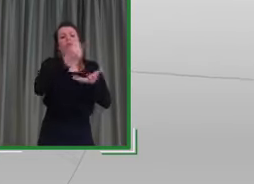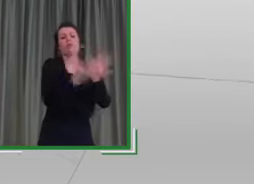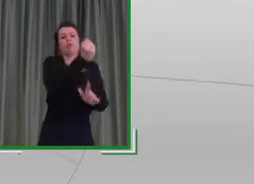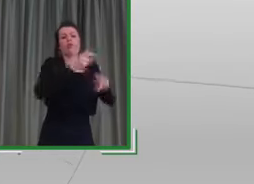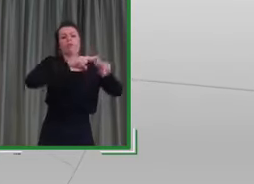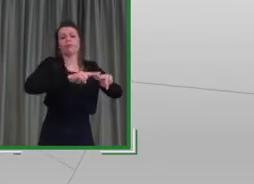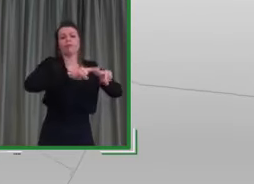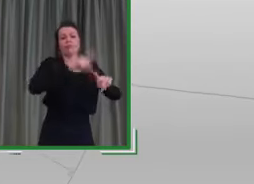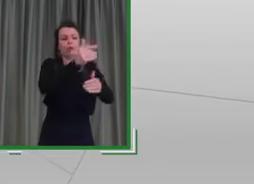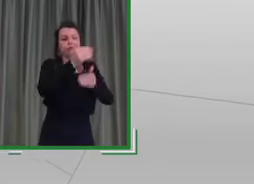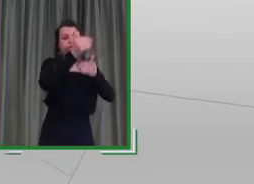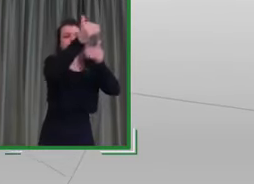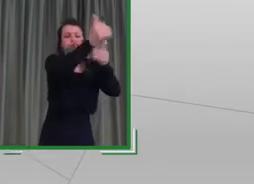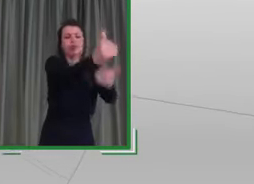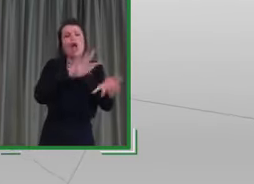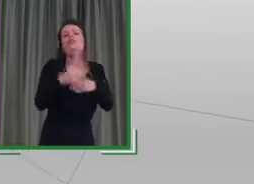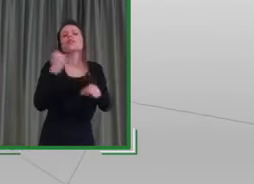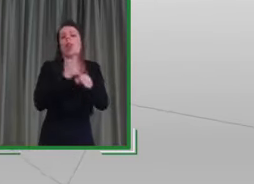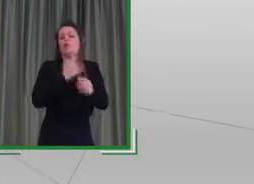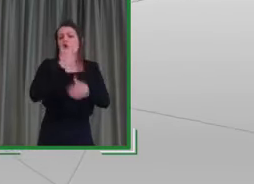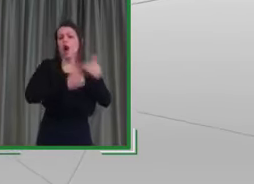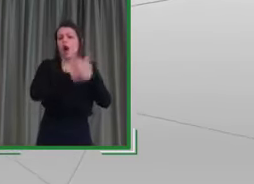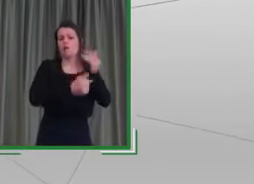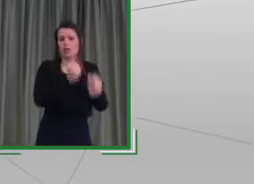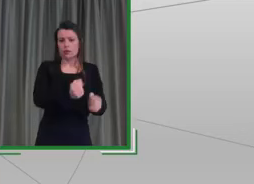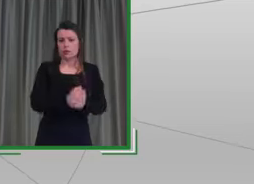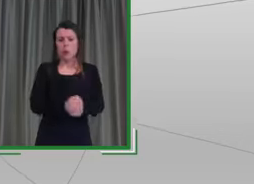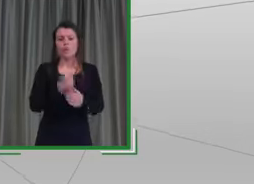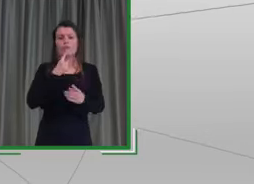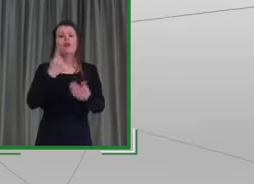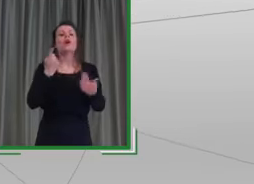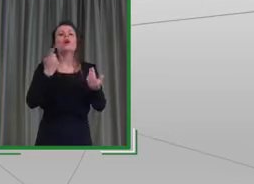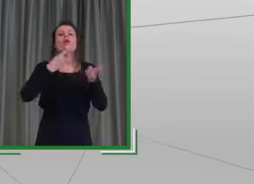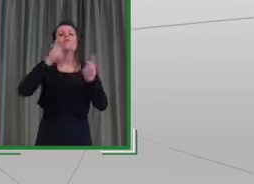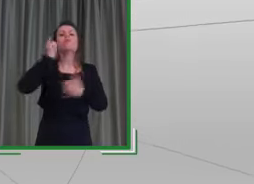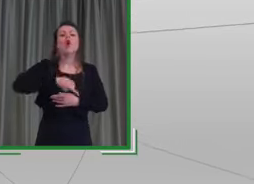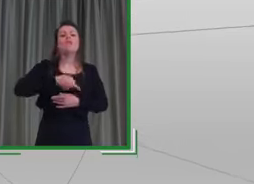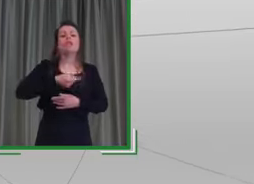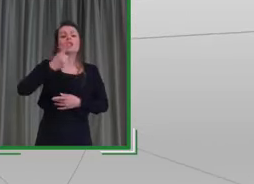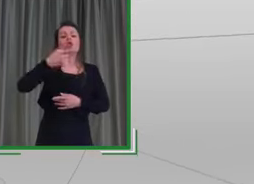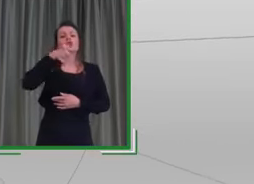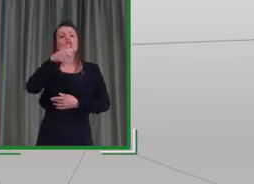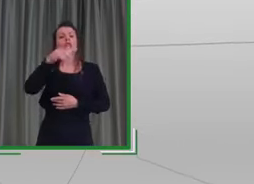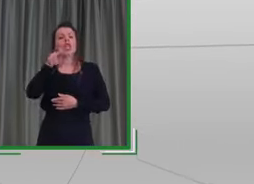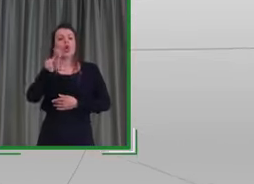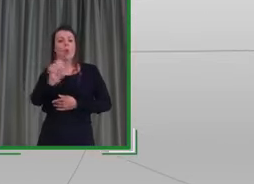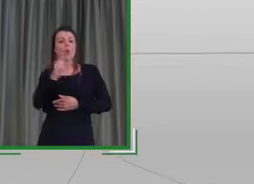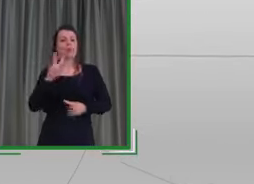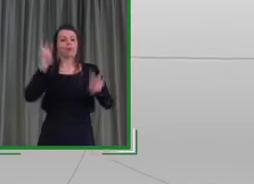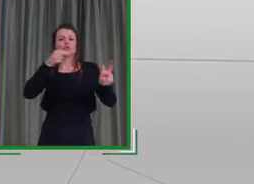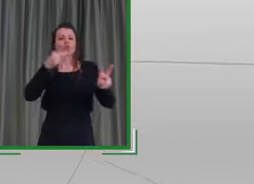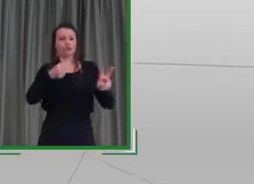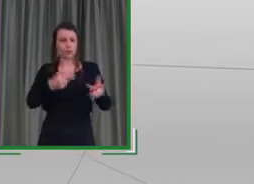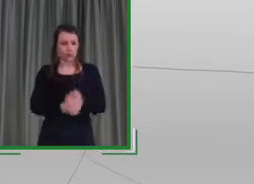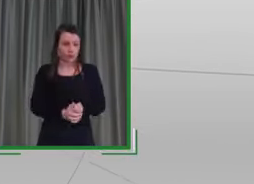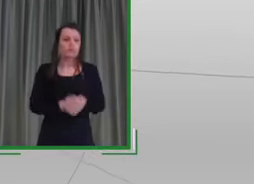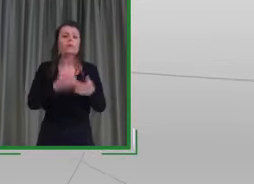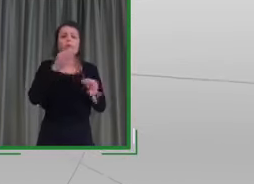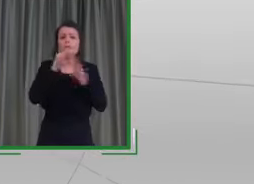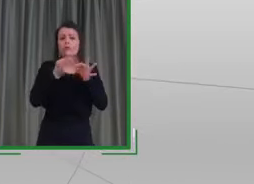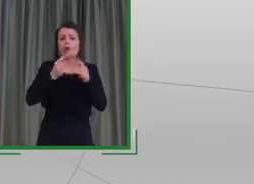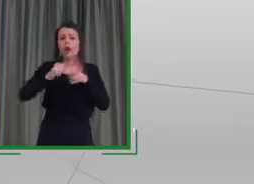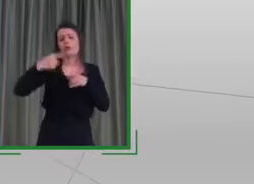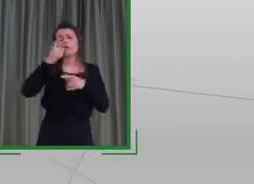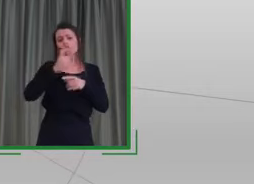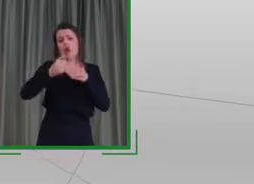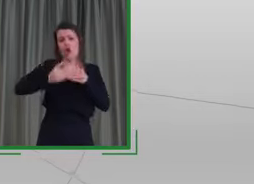è stata è denominato genius in questo caso nei prossimi giorni daremo tutti i dettagli sul nostro sito